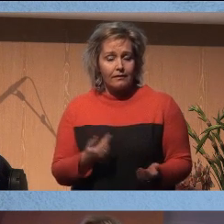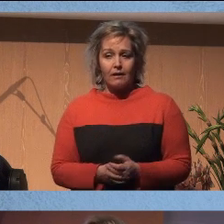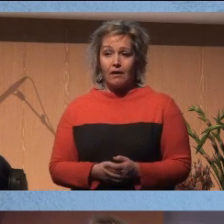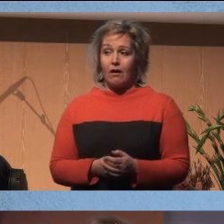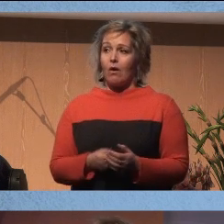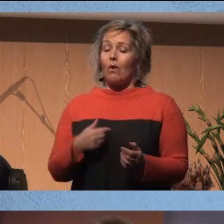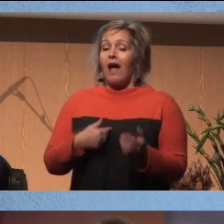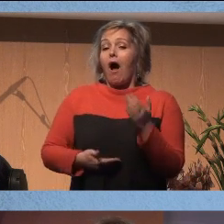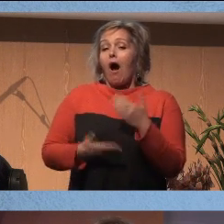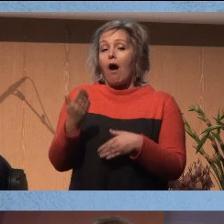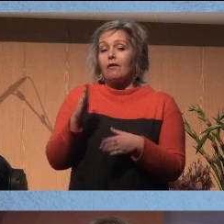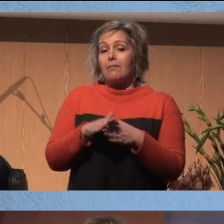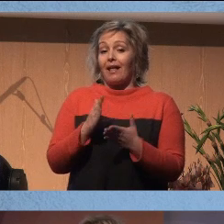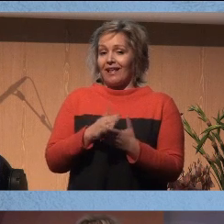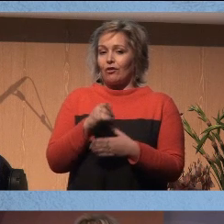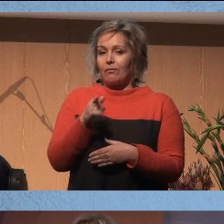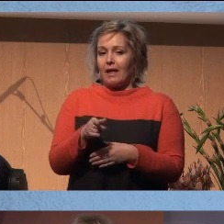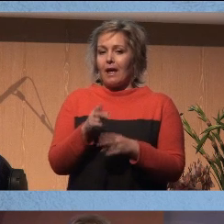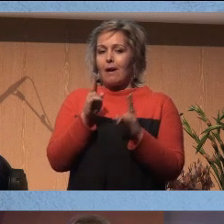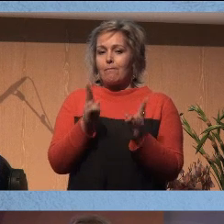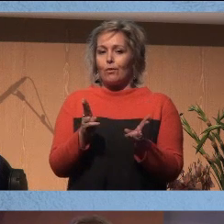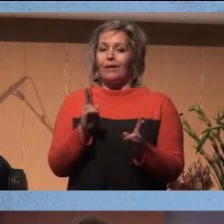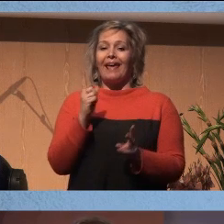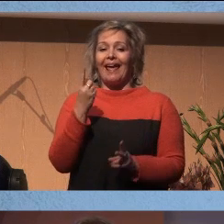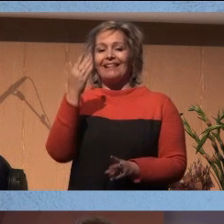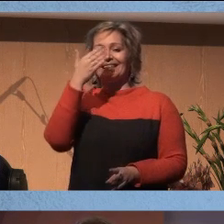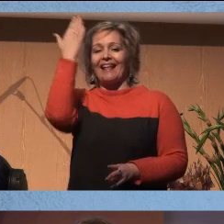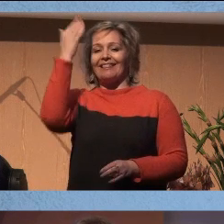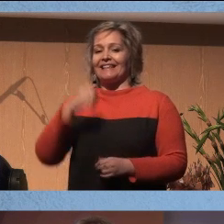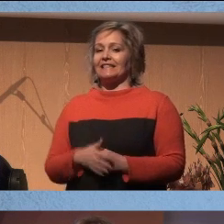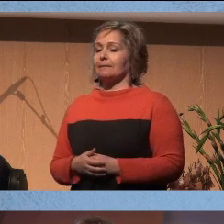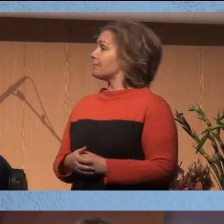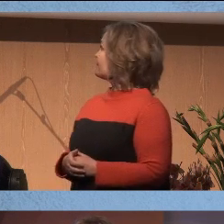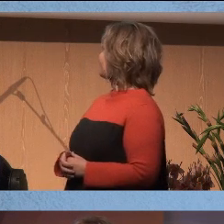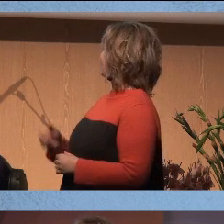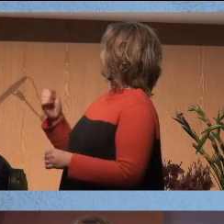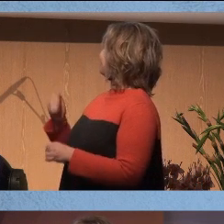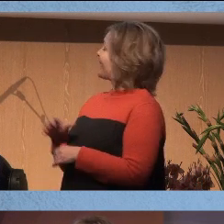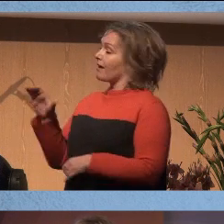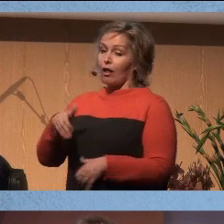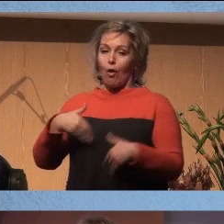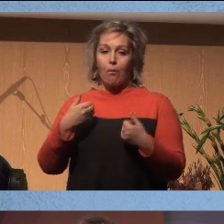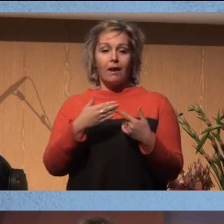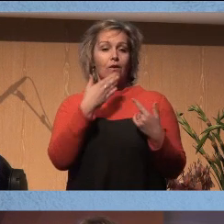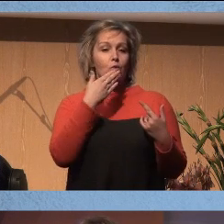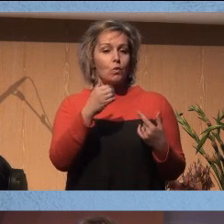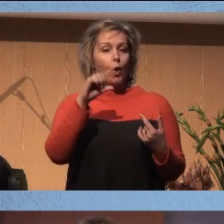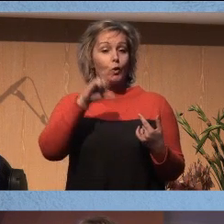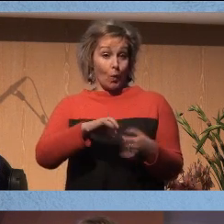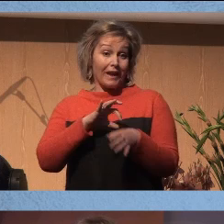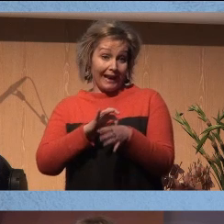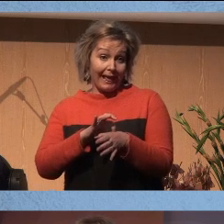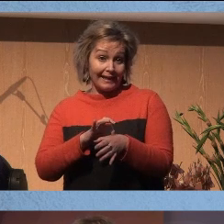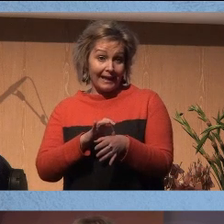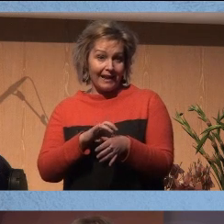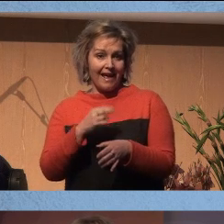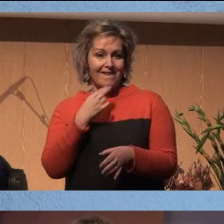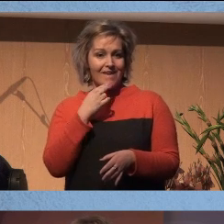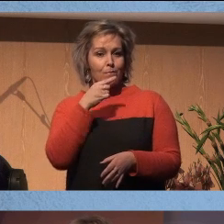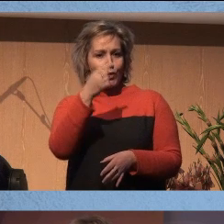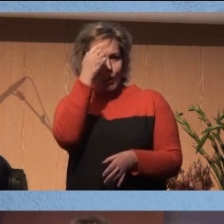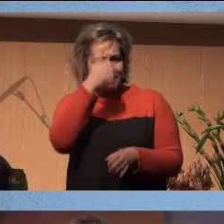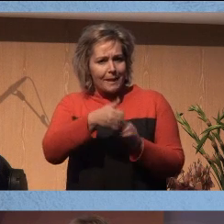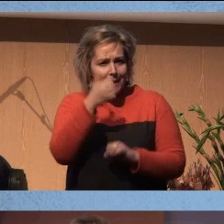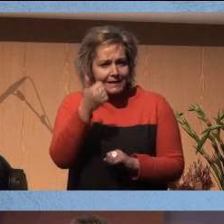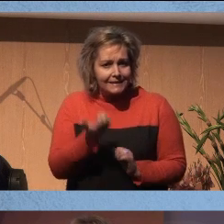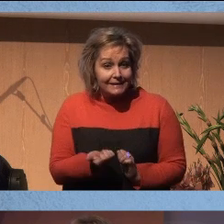Og så skal jeg avslutte med nettopp det, bruke en kjendis. Vi har sikkert alle opplevd både gode og dårlige leger. Hvem det du husker